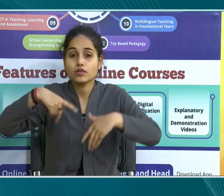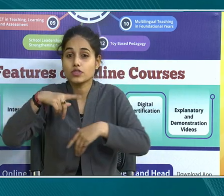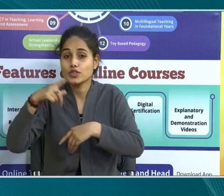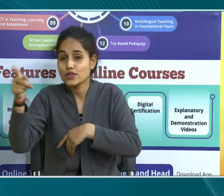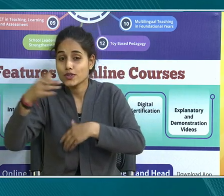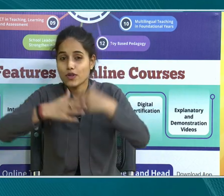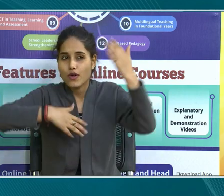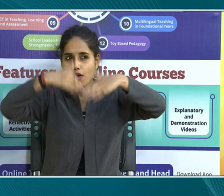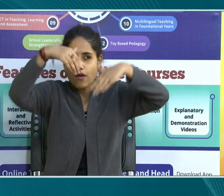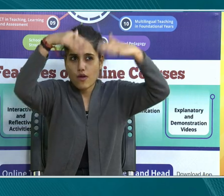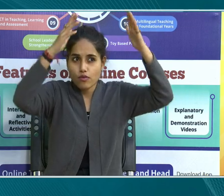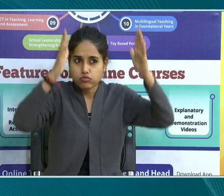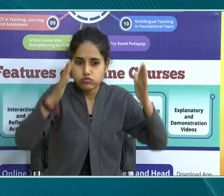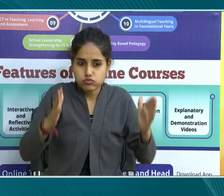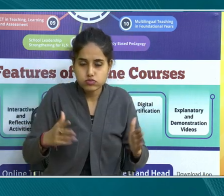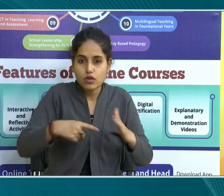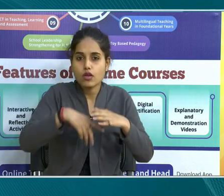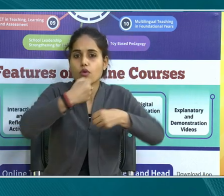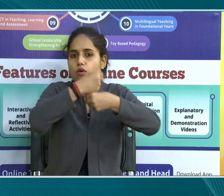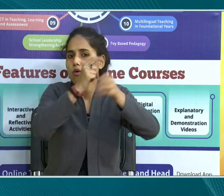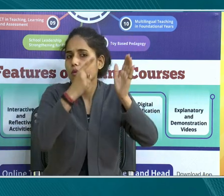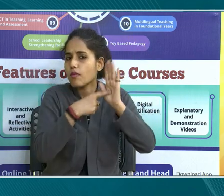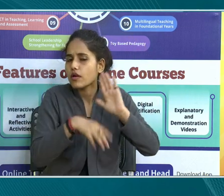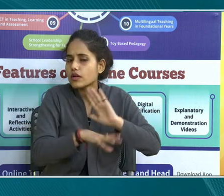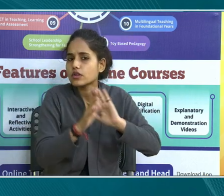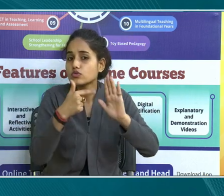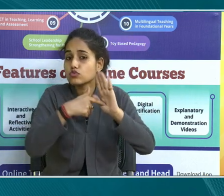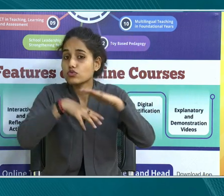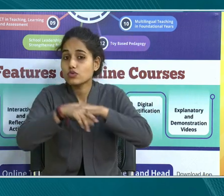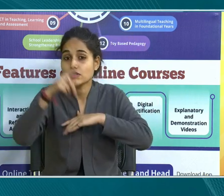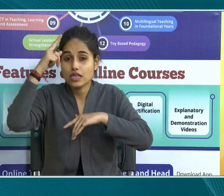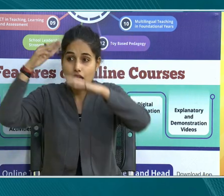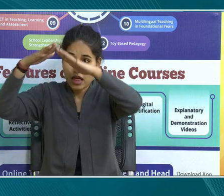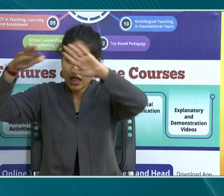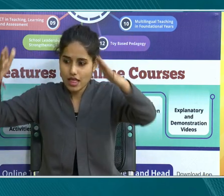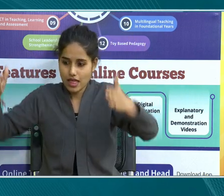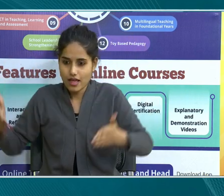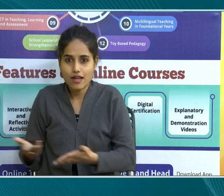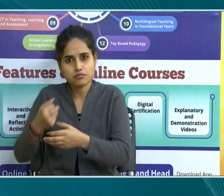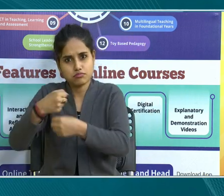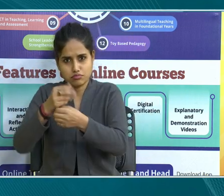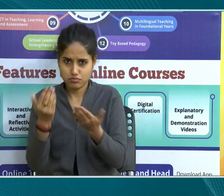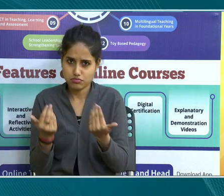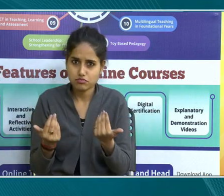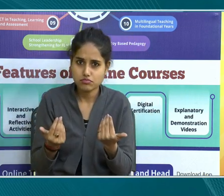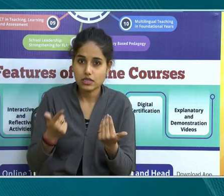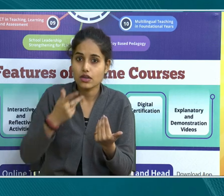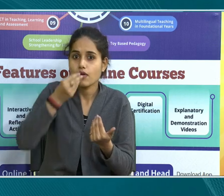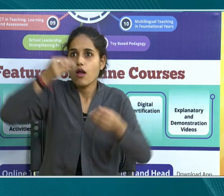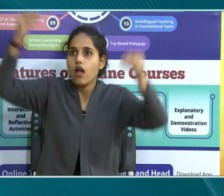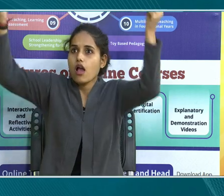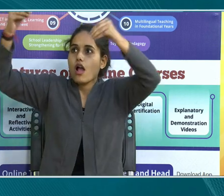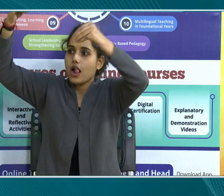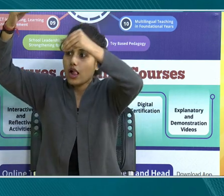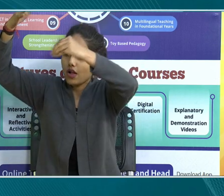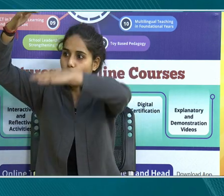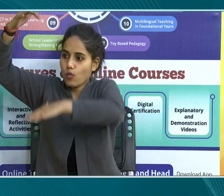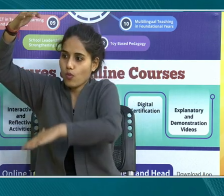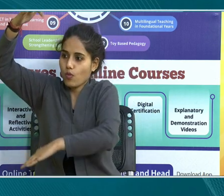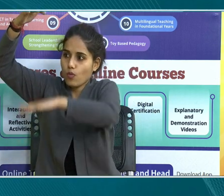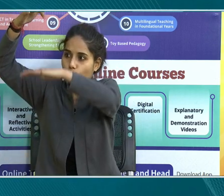रहे हैं और आज कल घर भी लोग ऐसे ही बनाने लगे है इंफेक्ट मैं घर गया था वी राजस्थान की आपने जैसे बात की जो राजस्थान का एक शहर कोटा